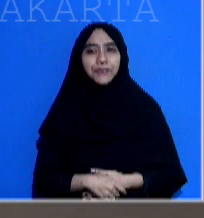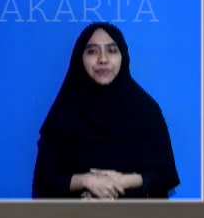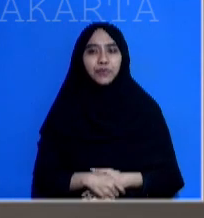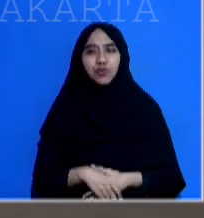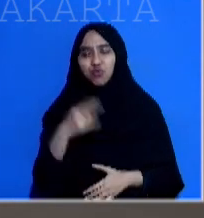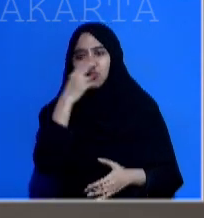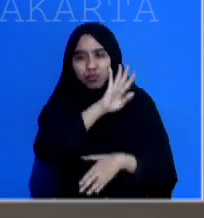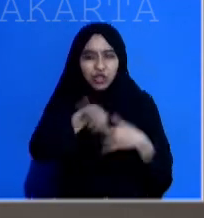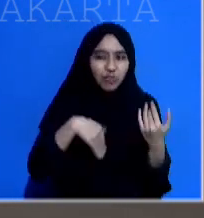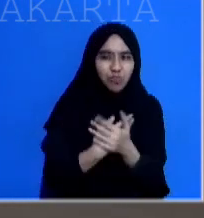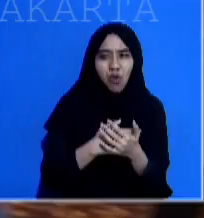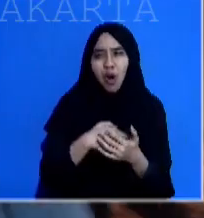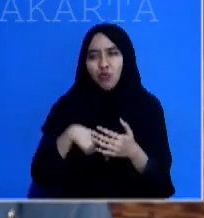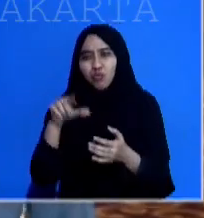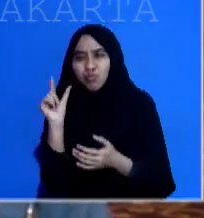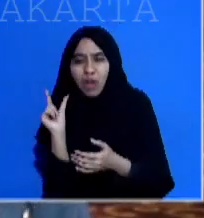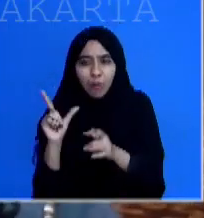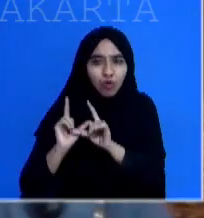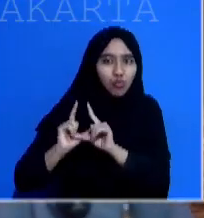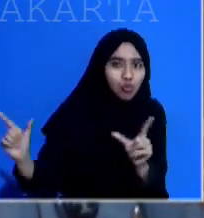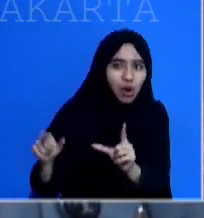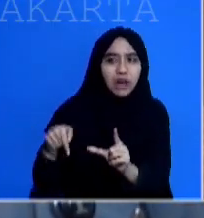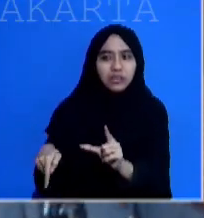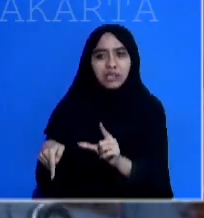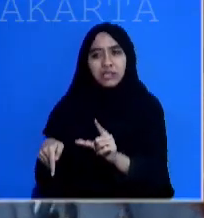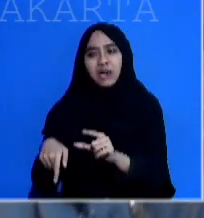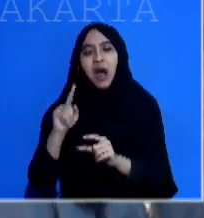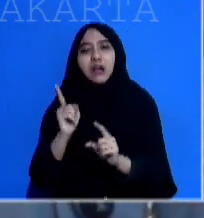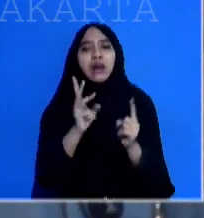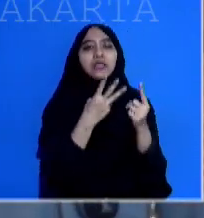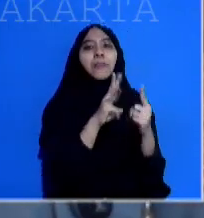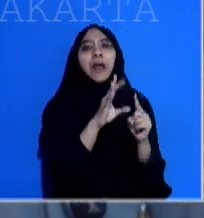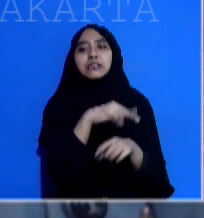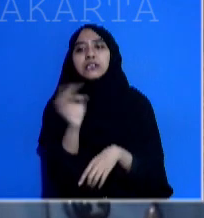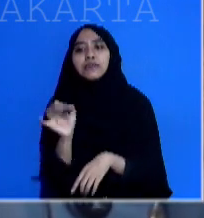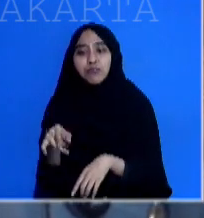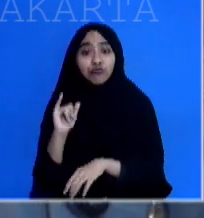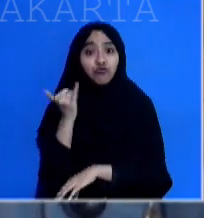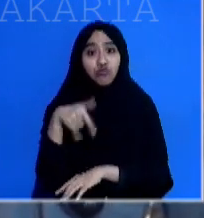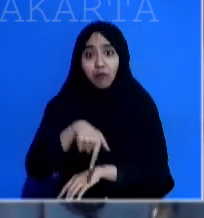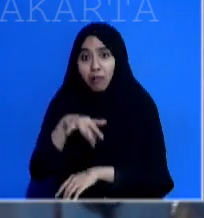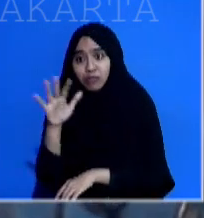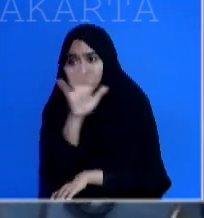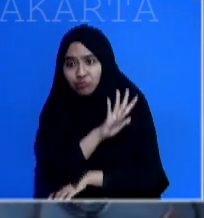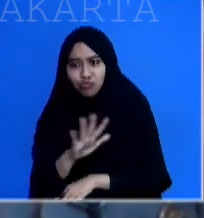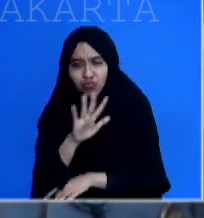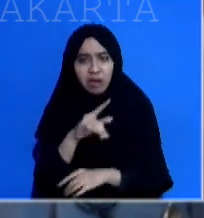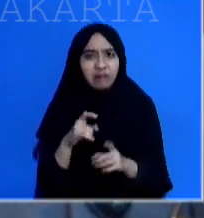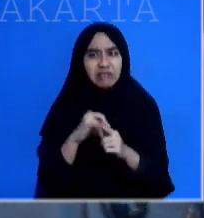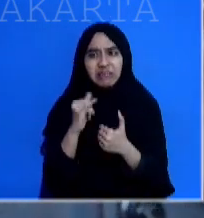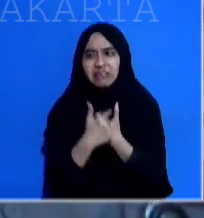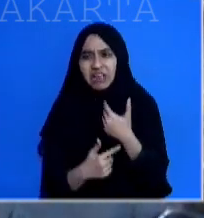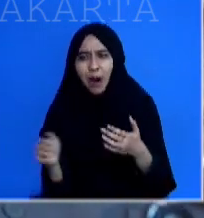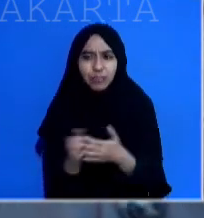nasabah yang utangnya sudah lunas ini ada 13.000 ya Bu ya yang di Jogja ini ya yang belum dihapuskan